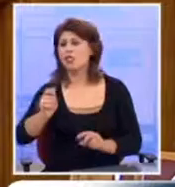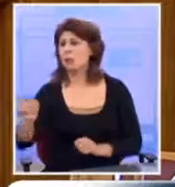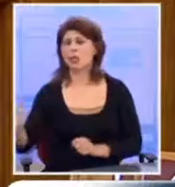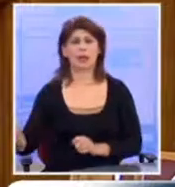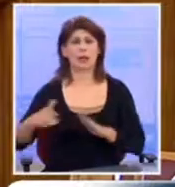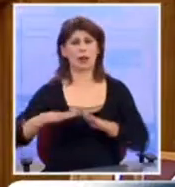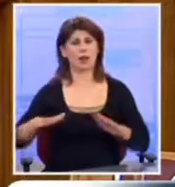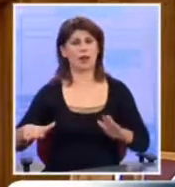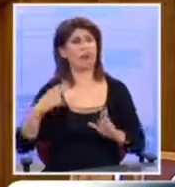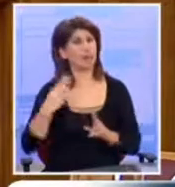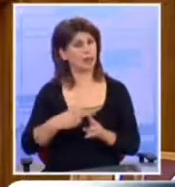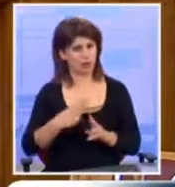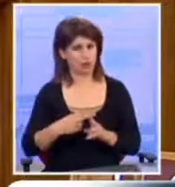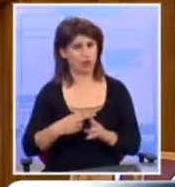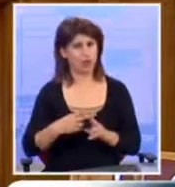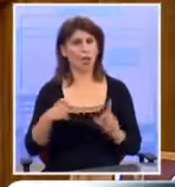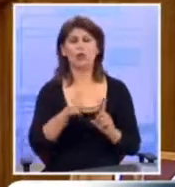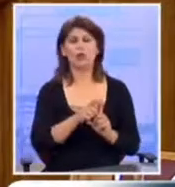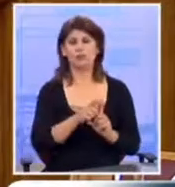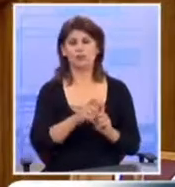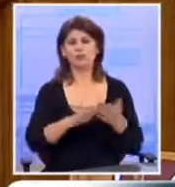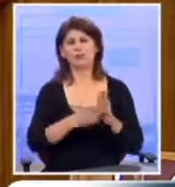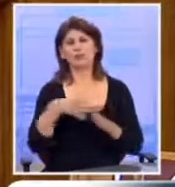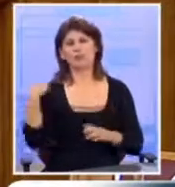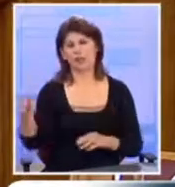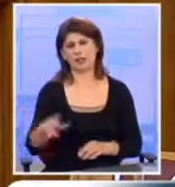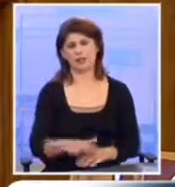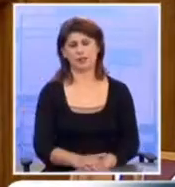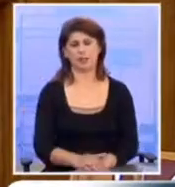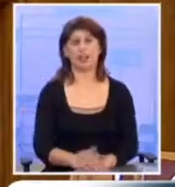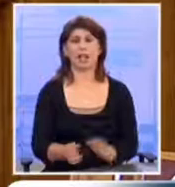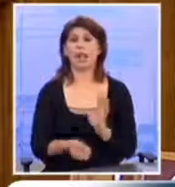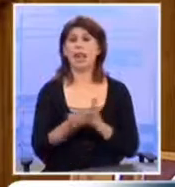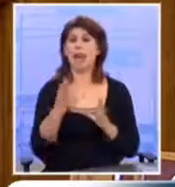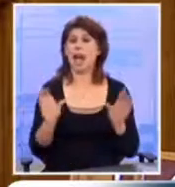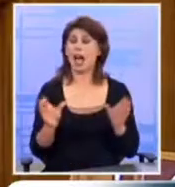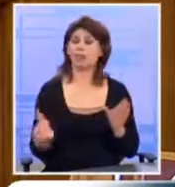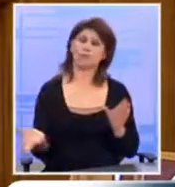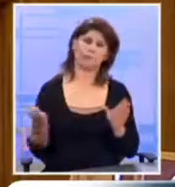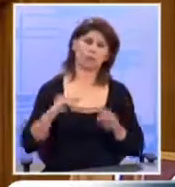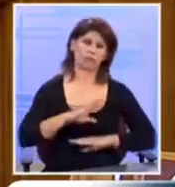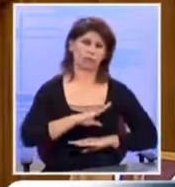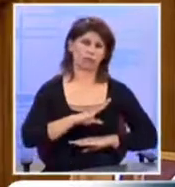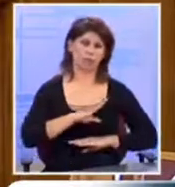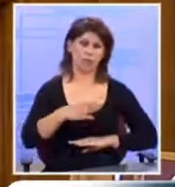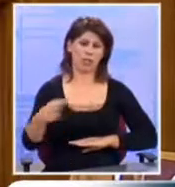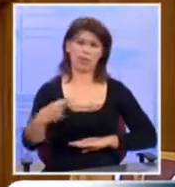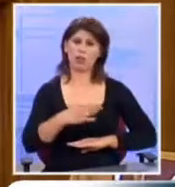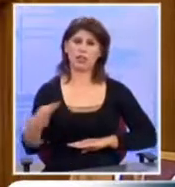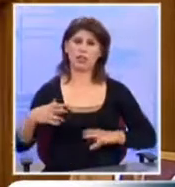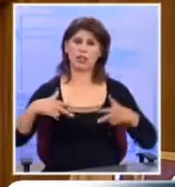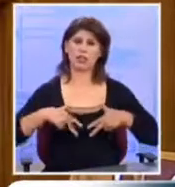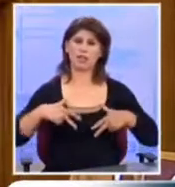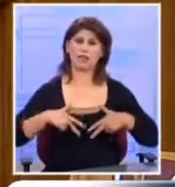παιδιά και κυρίως αποκλείουμε τις πρακτικές σας. Στην ΕΡΤ δεν θα υπάρχει ο στρατός των διορισμένων